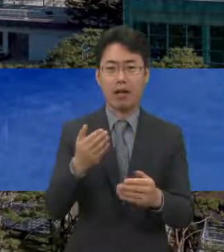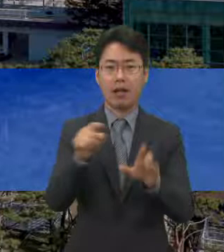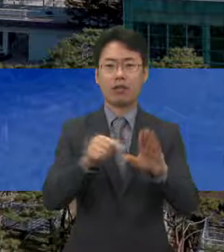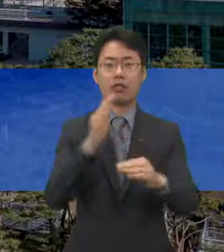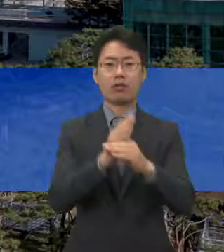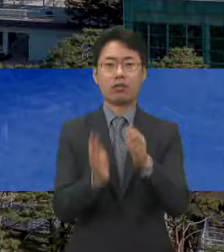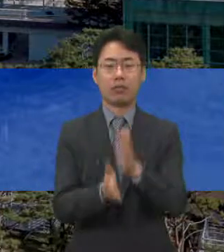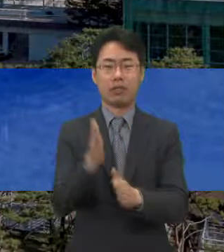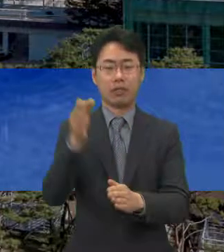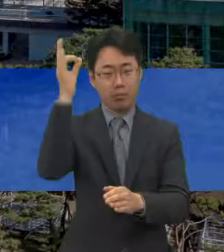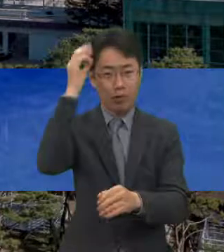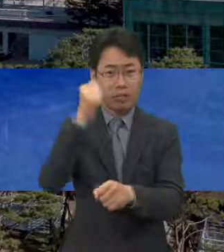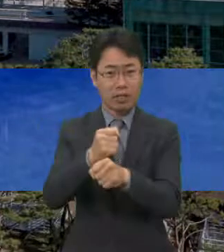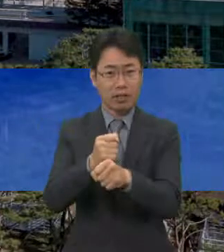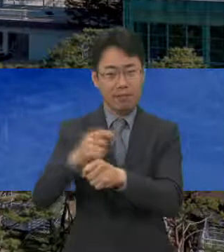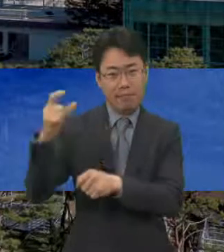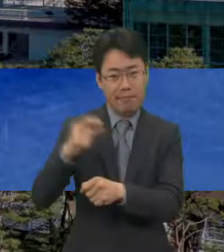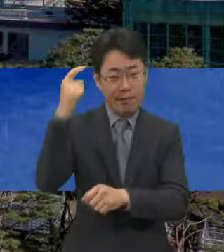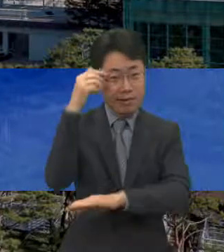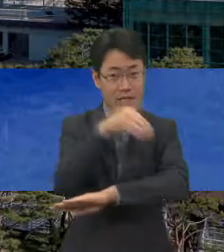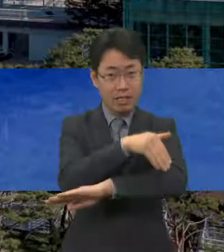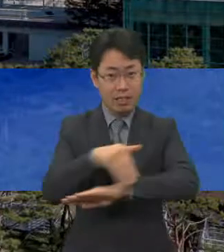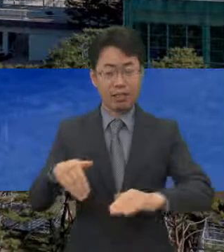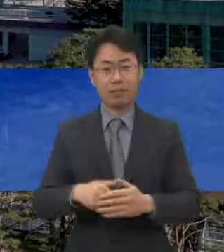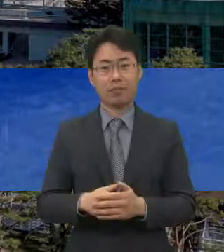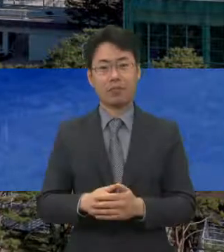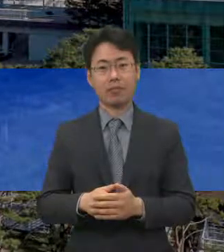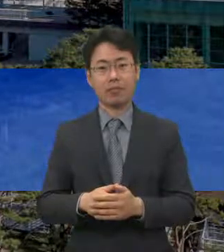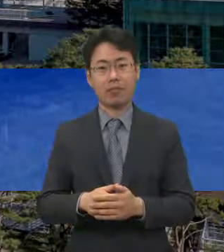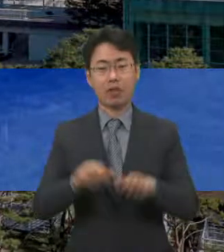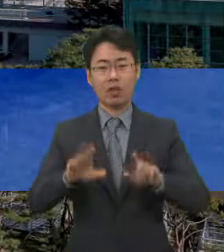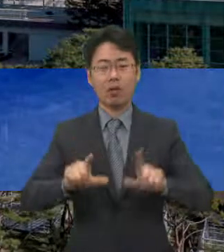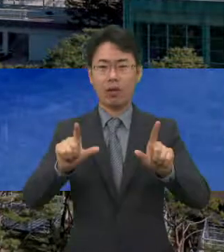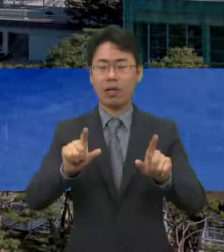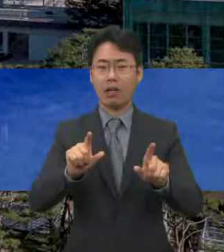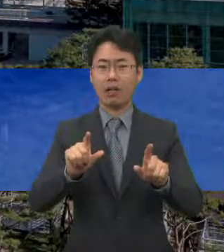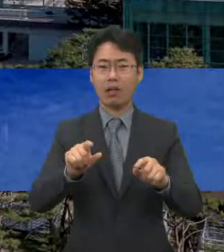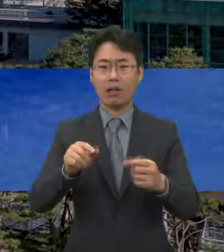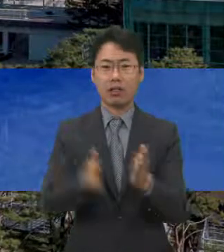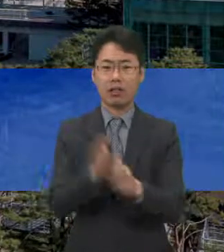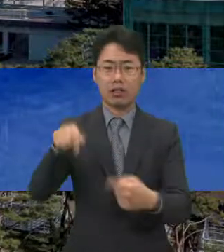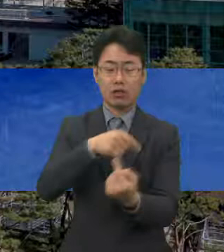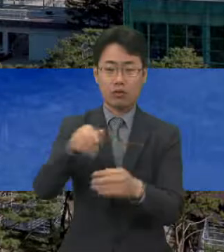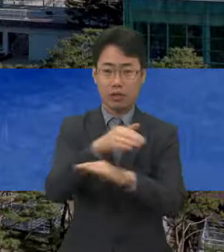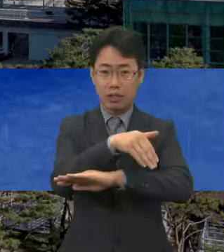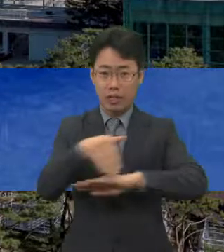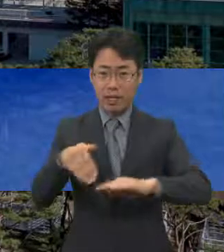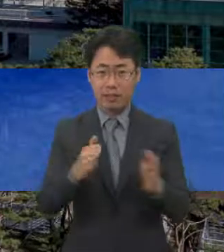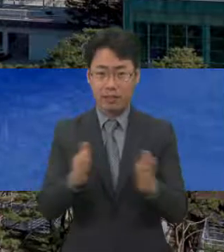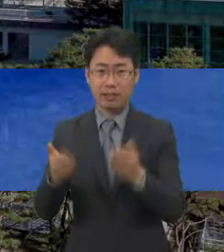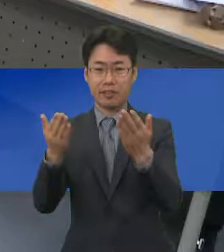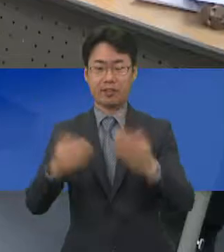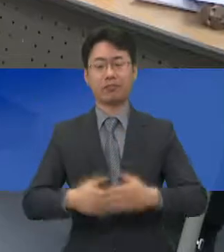중심도시 포항 만들기를 공고히 해나갈 방침입니다. 우리 시의 올해 시정 운영 계획 정리해드립니다.